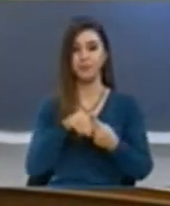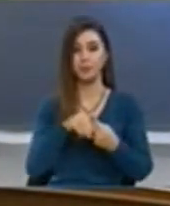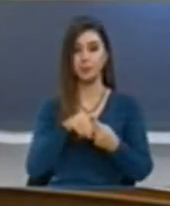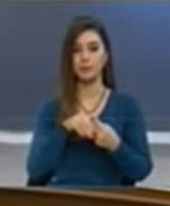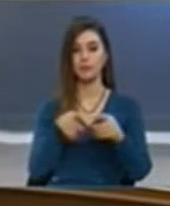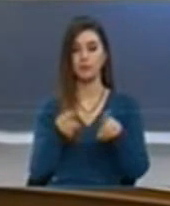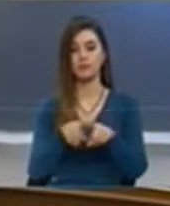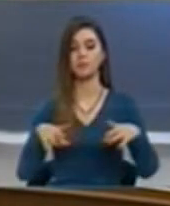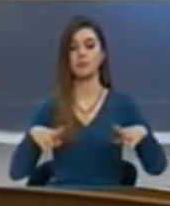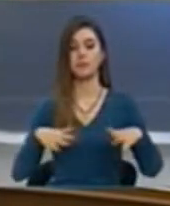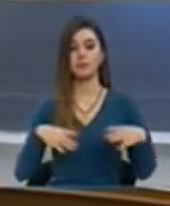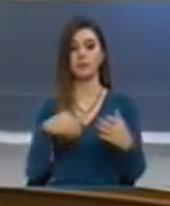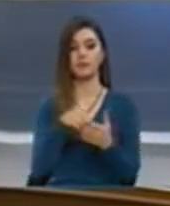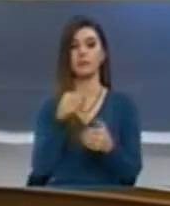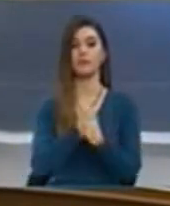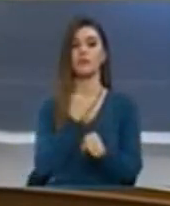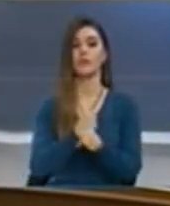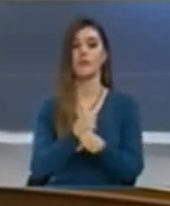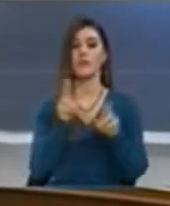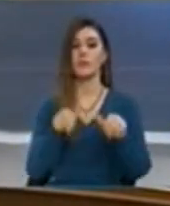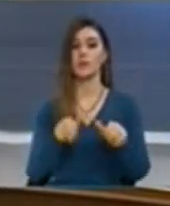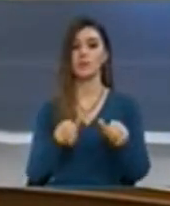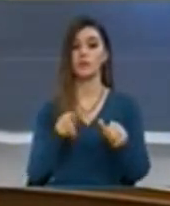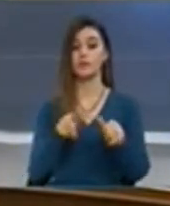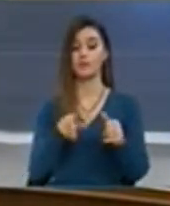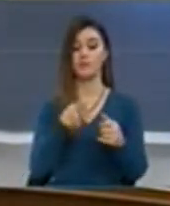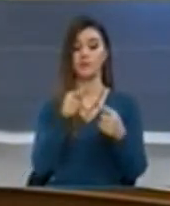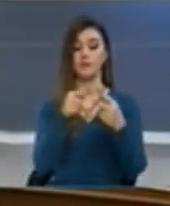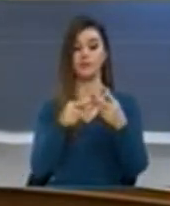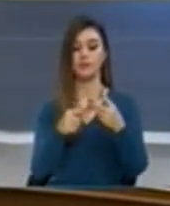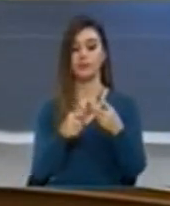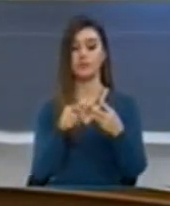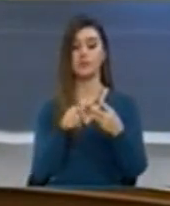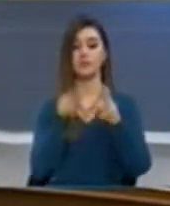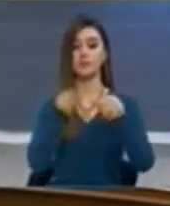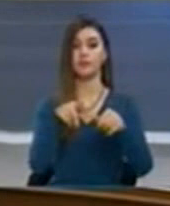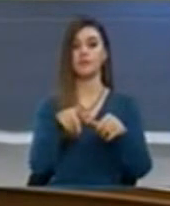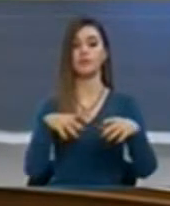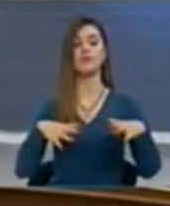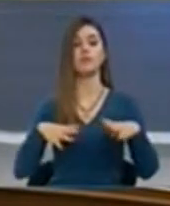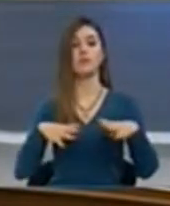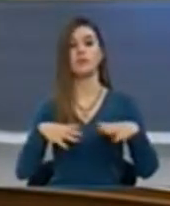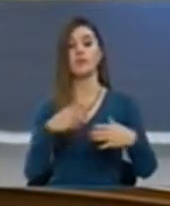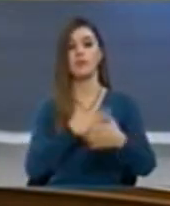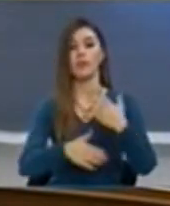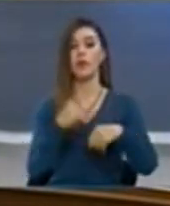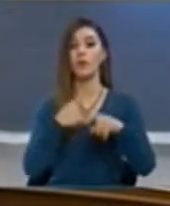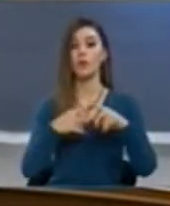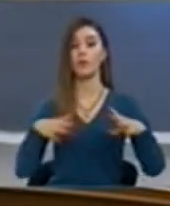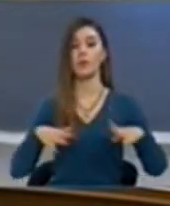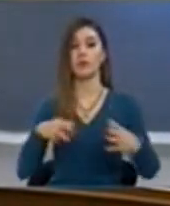pensioneve kontributdhënëse. Tek kjo fazë, pensionet invalidore dhe pensioni familjar, sikurse